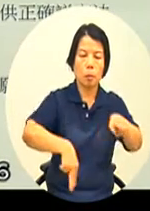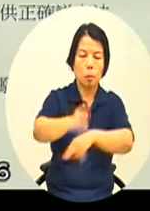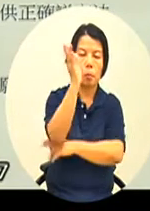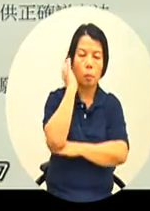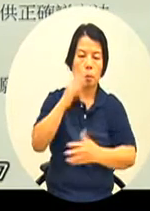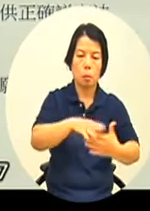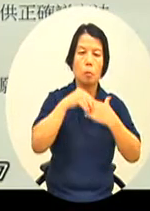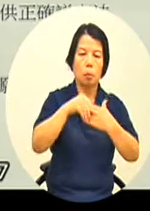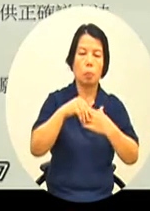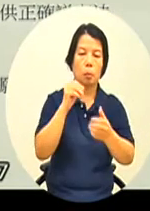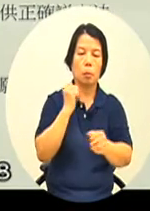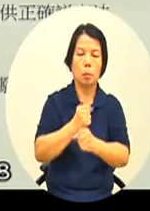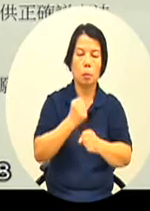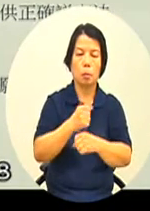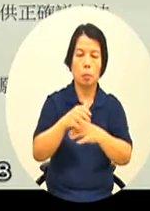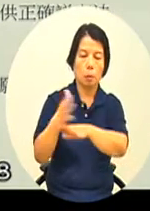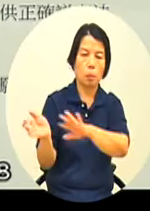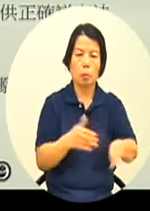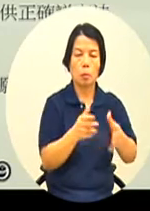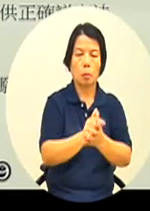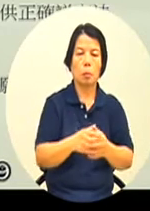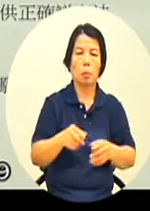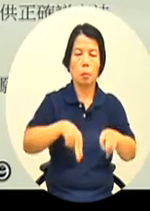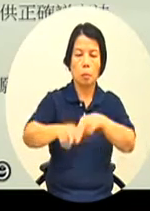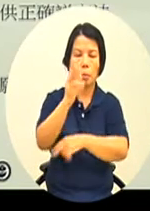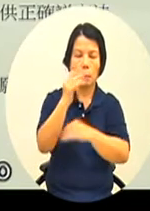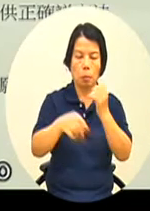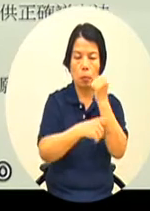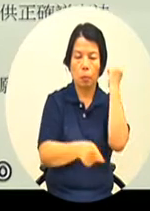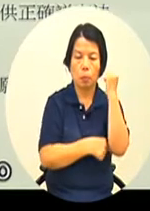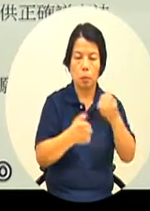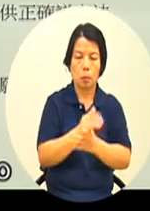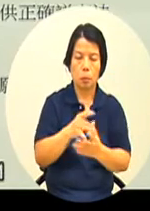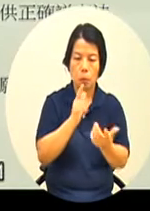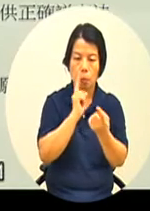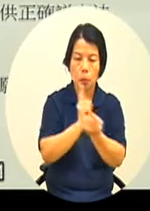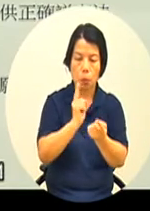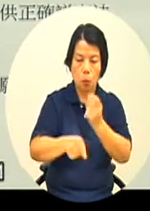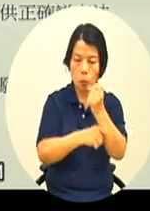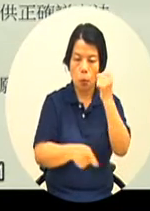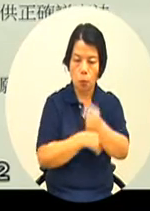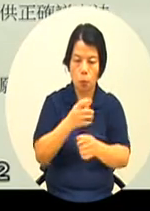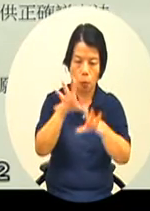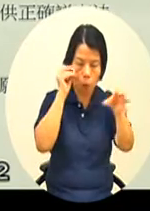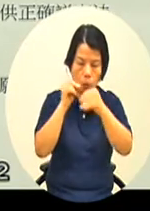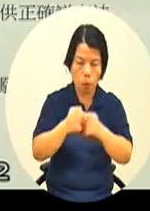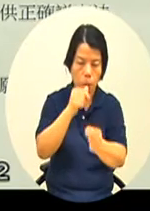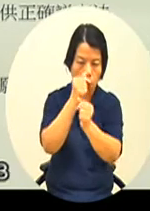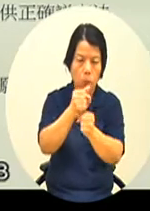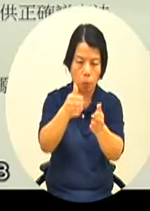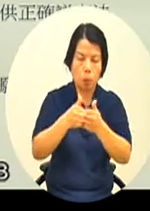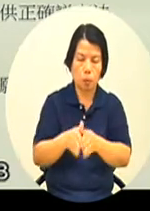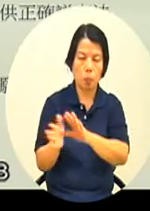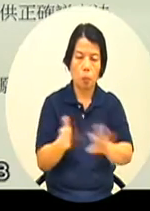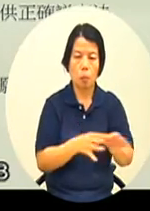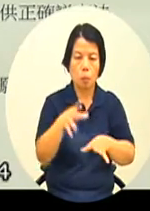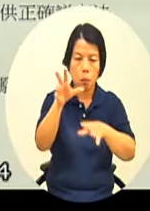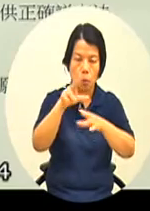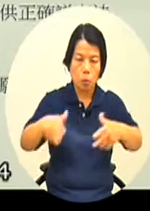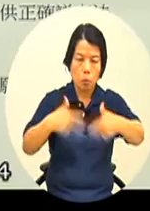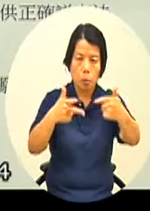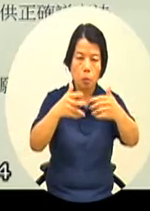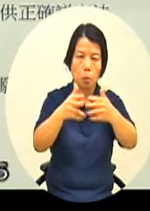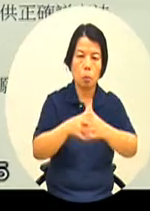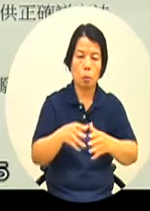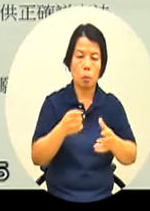能；三、随时更新市法规资料库，提供正确详实法制业务资讯；四、实施视讯实